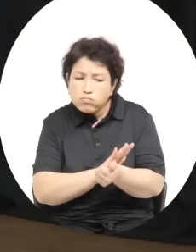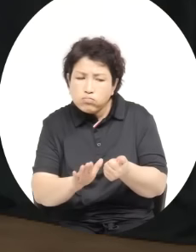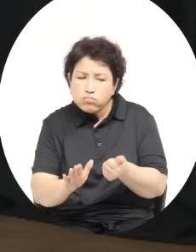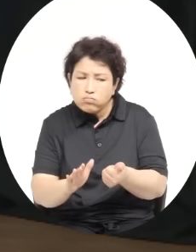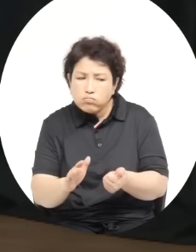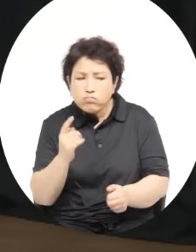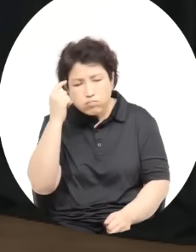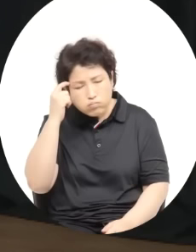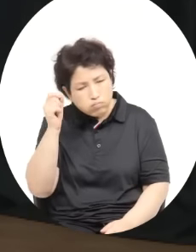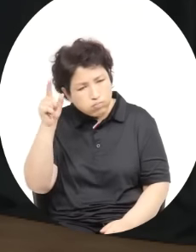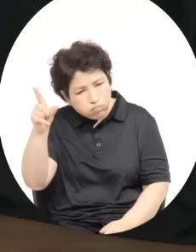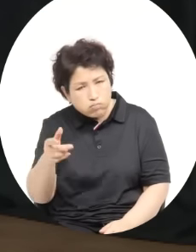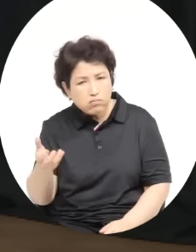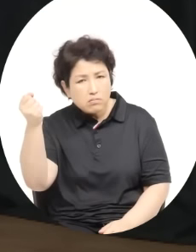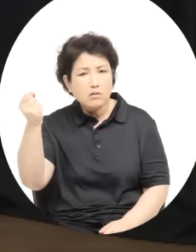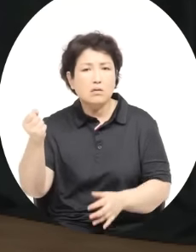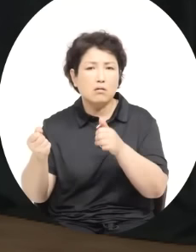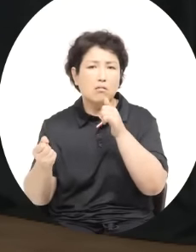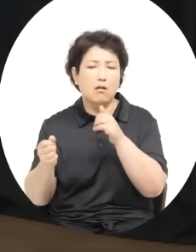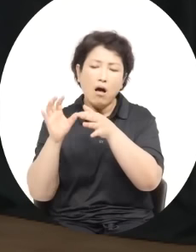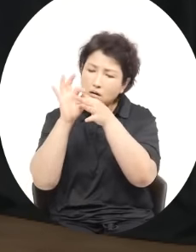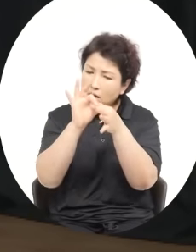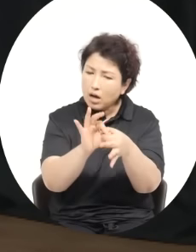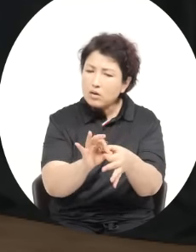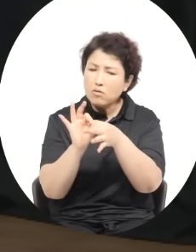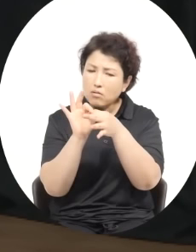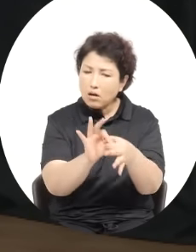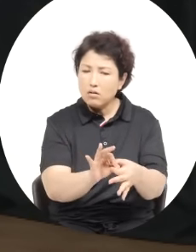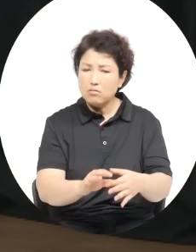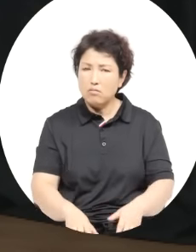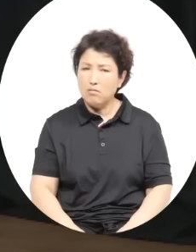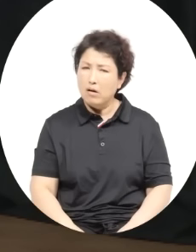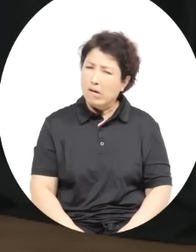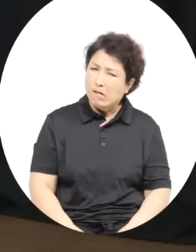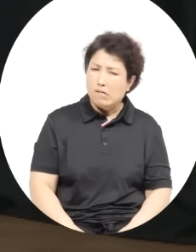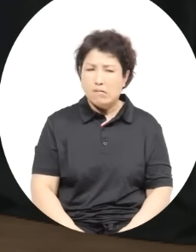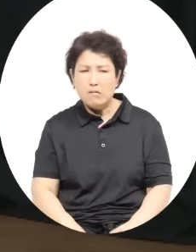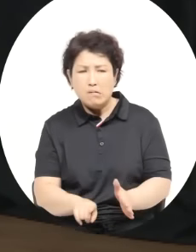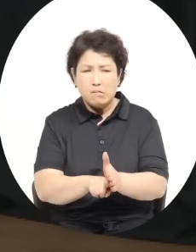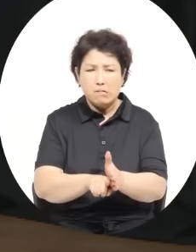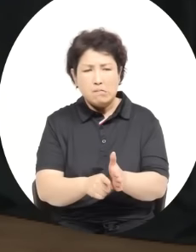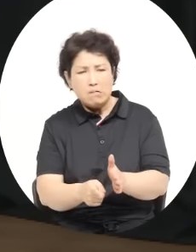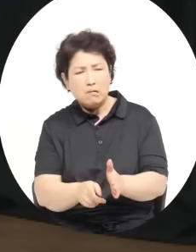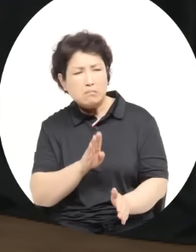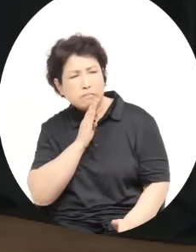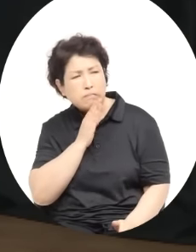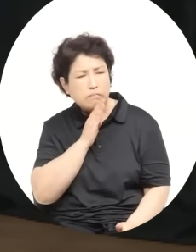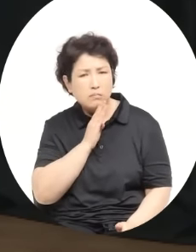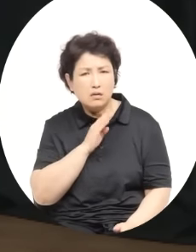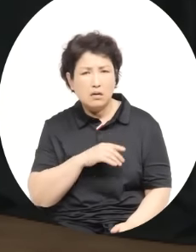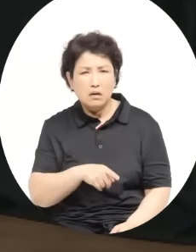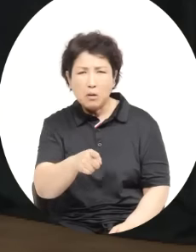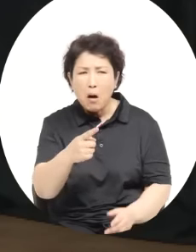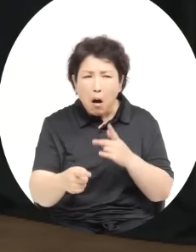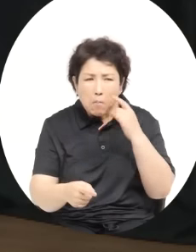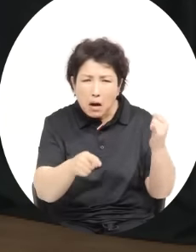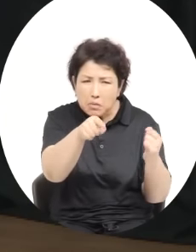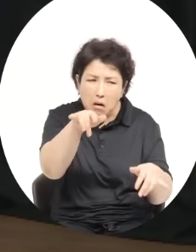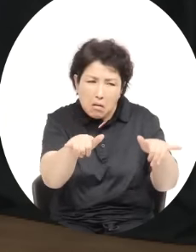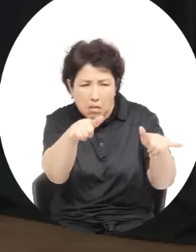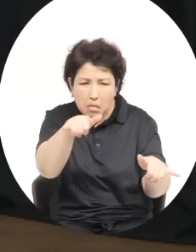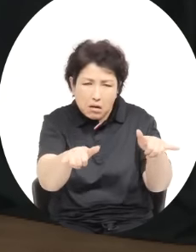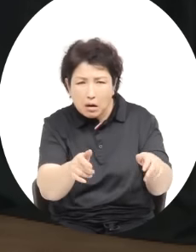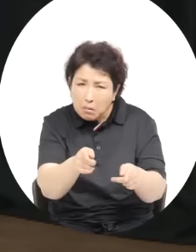것만 생각하시고 계속 뭐 못 믿겠다, 뭐 엄마한테 조종을 당한 거다, 뭐 이런